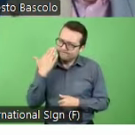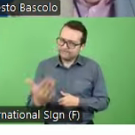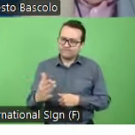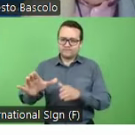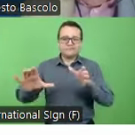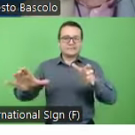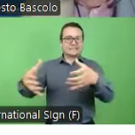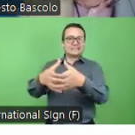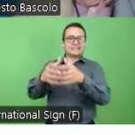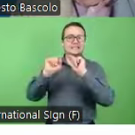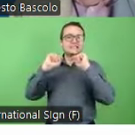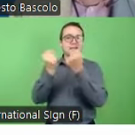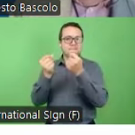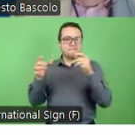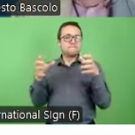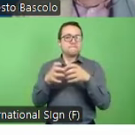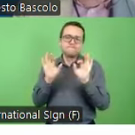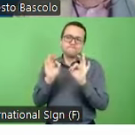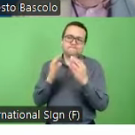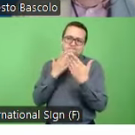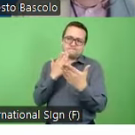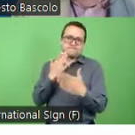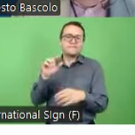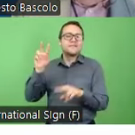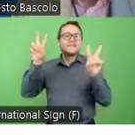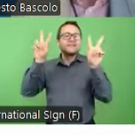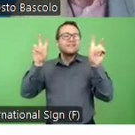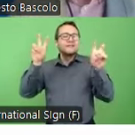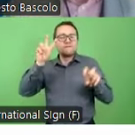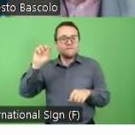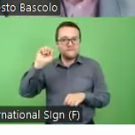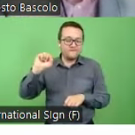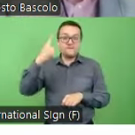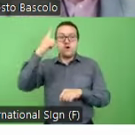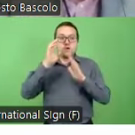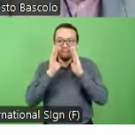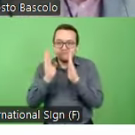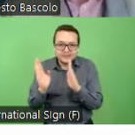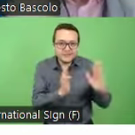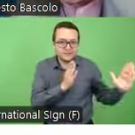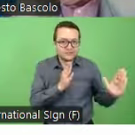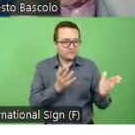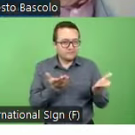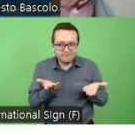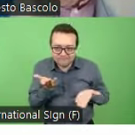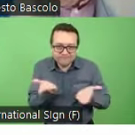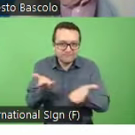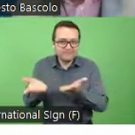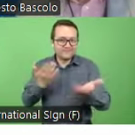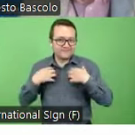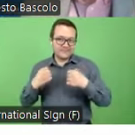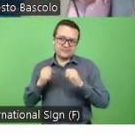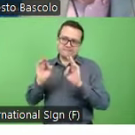técnico l'équipe de la technique unidad de atención primaria de la salud de y prestación l'unité integral de servicios de de soins salud, primaires de la santé, especialmente